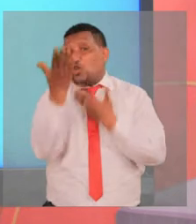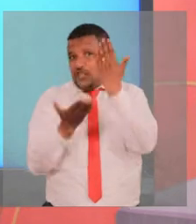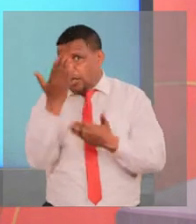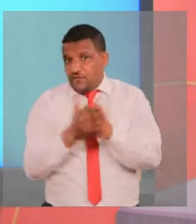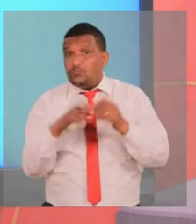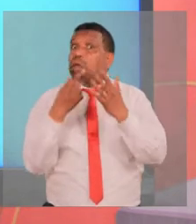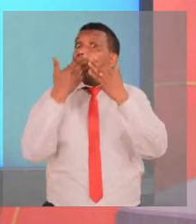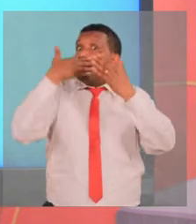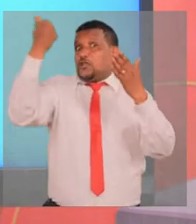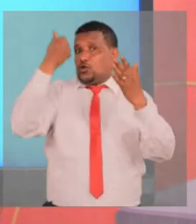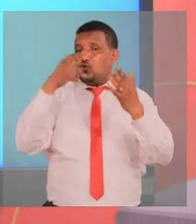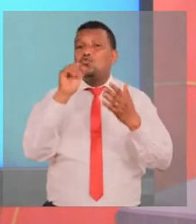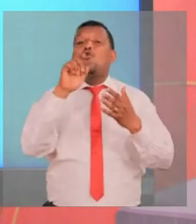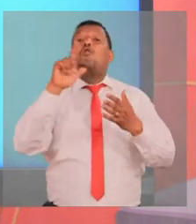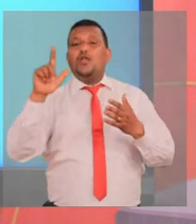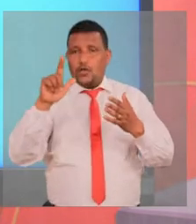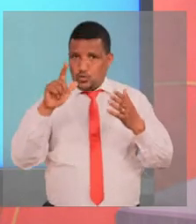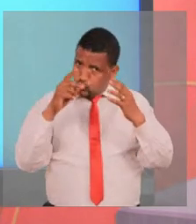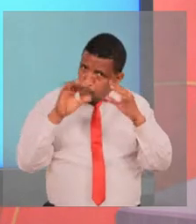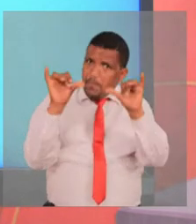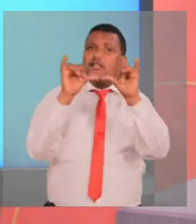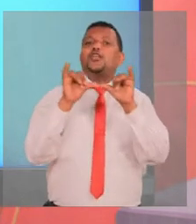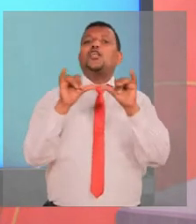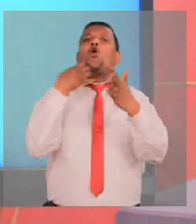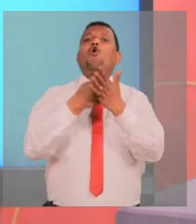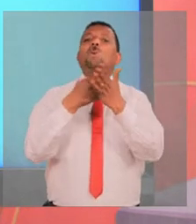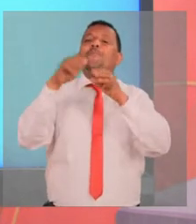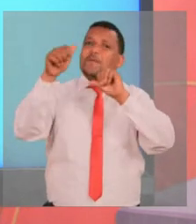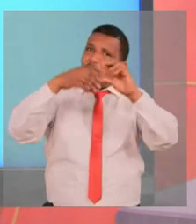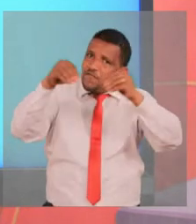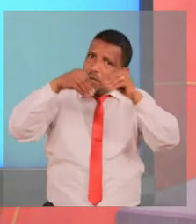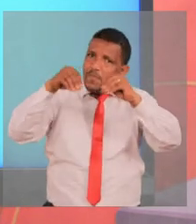subscirbe परफॉर्मेंस